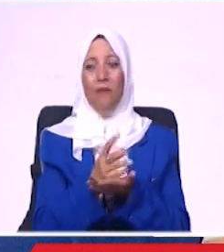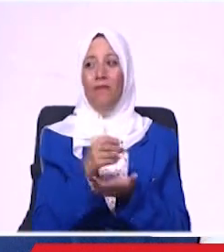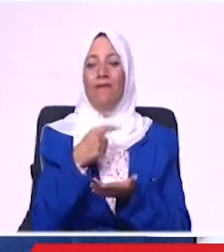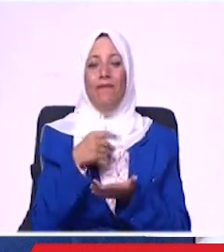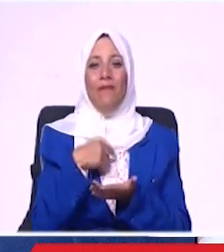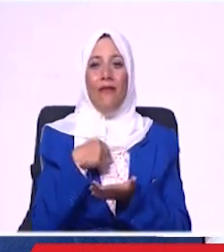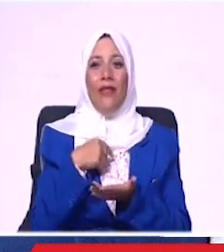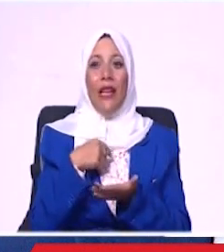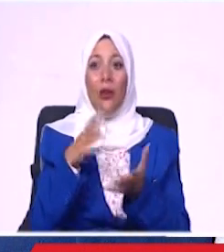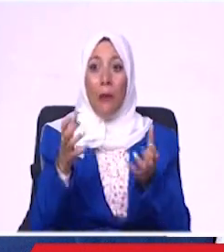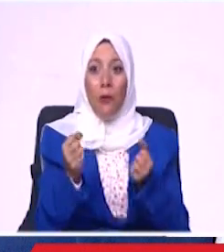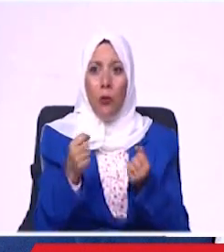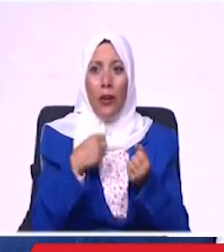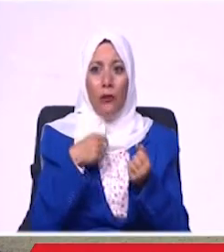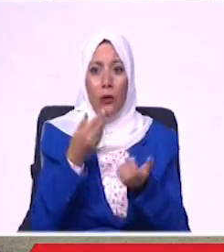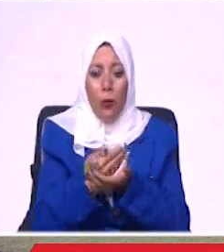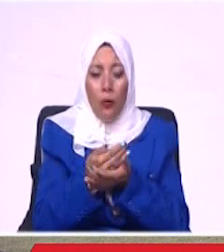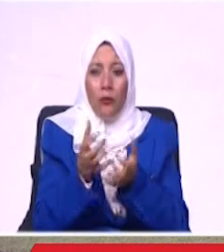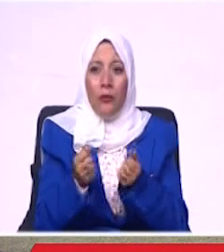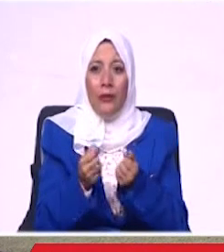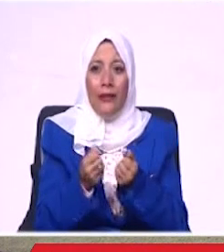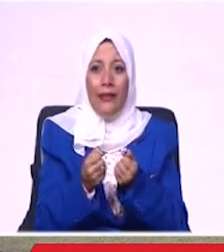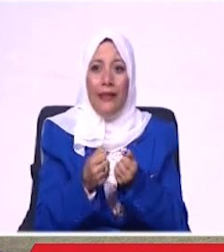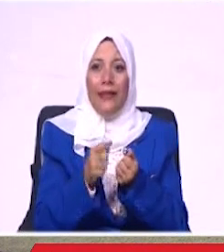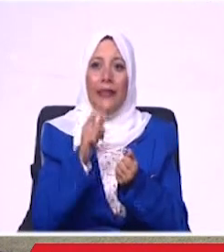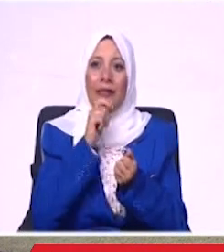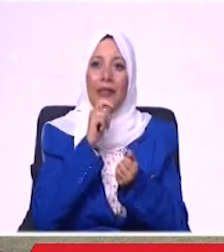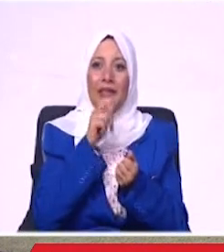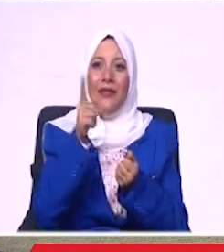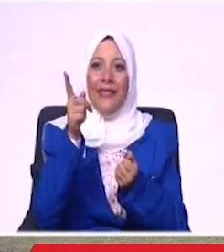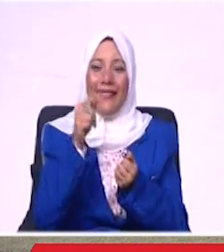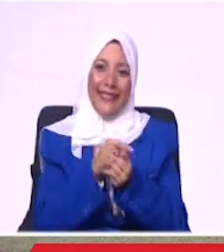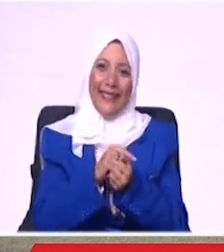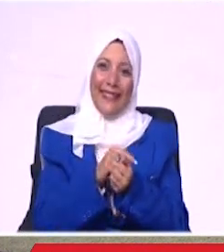يعني كنت ممسكه ما بعرفش امسكها وهي ليه صغننه كده الأمر إيه؟ عشان